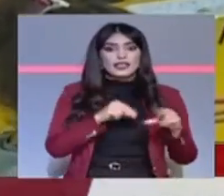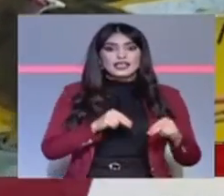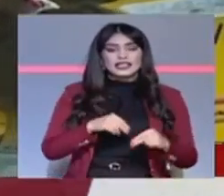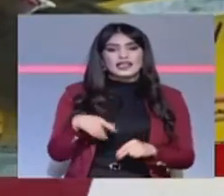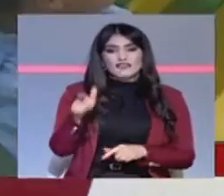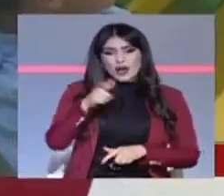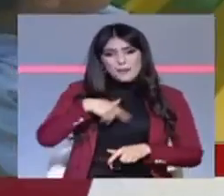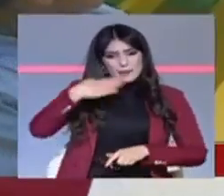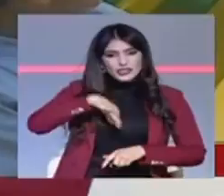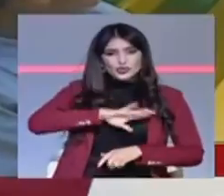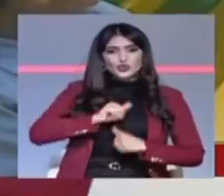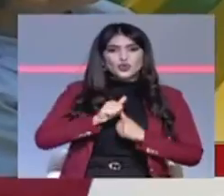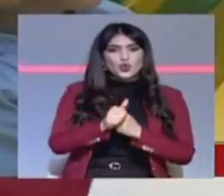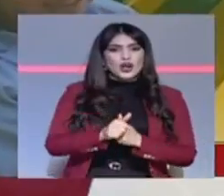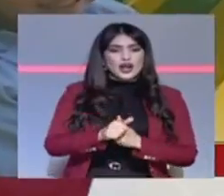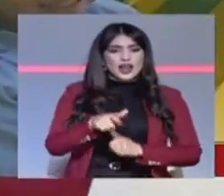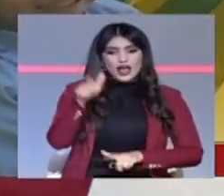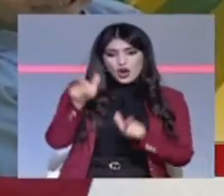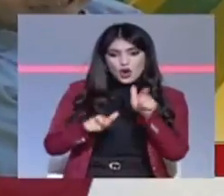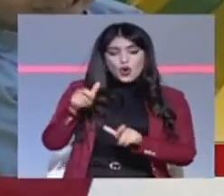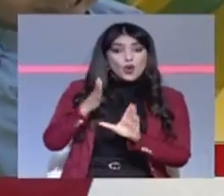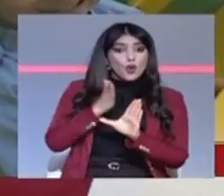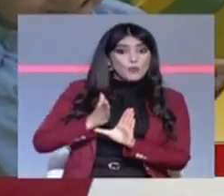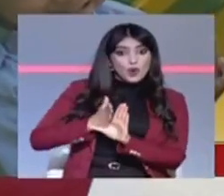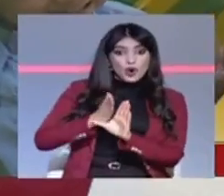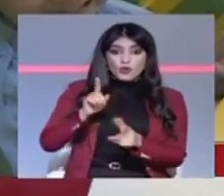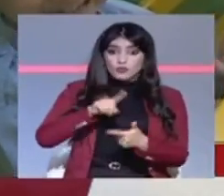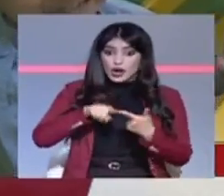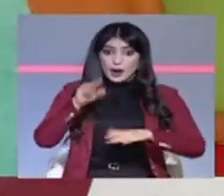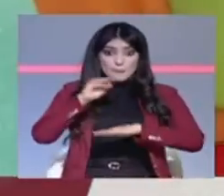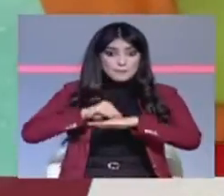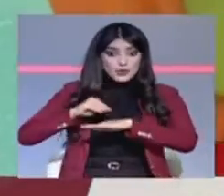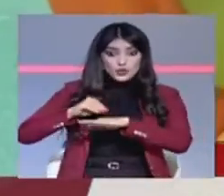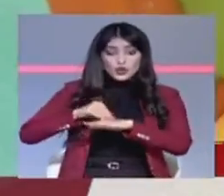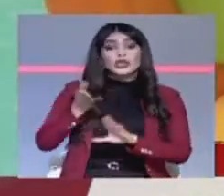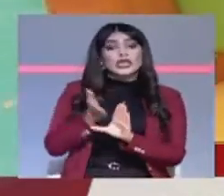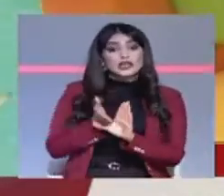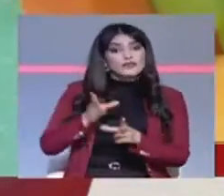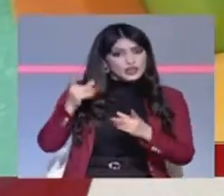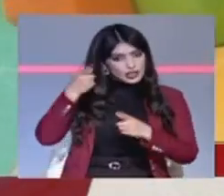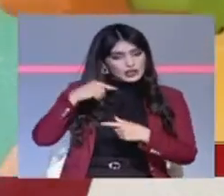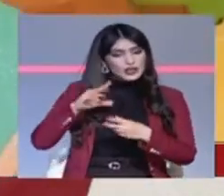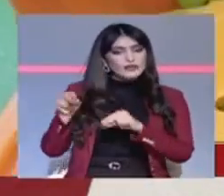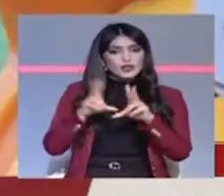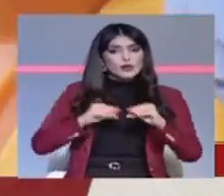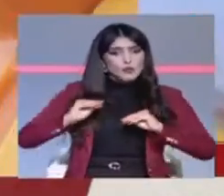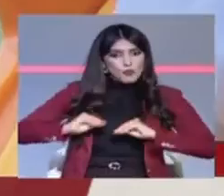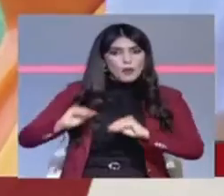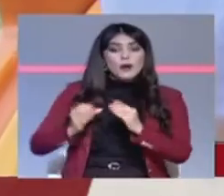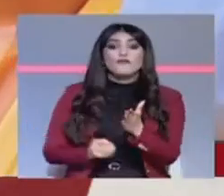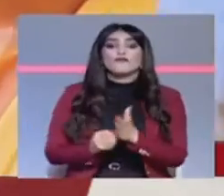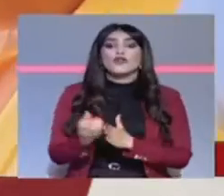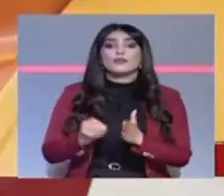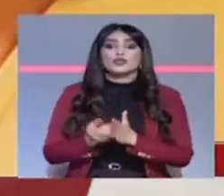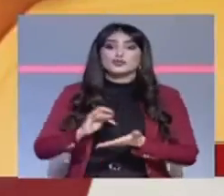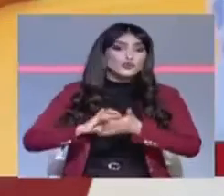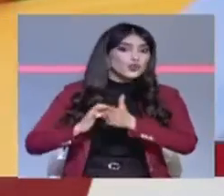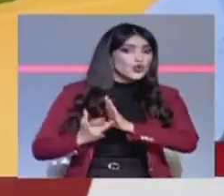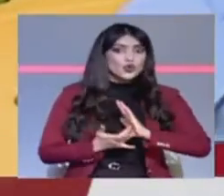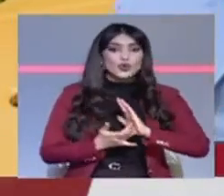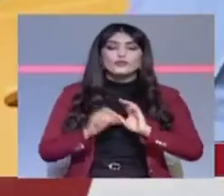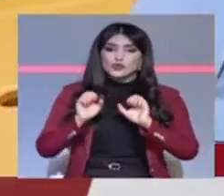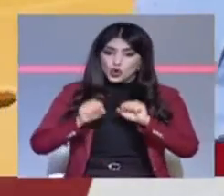والطفل والاخصائي النفساني والمرشد الاجتماعي من خلال مدى بالمعطيات والمعارف اللازمه التي